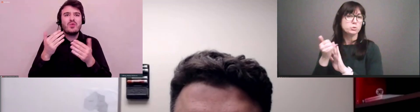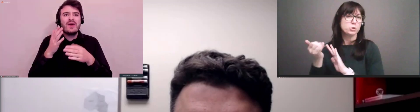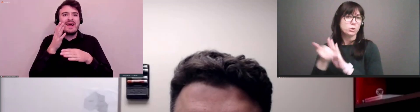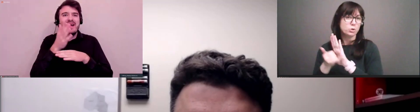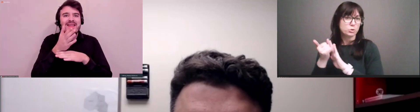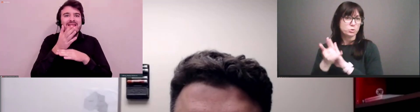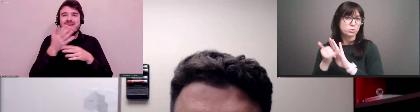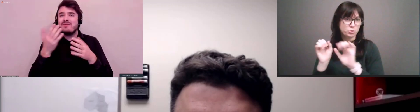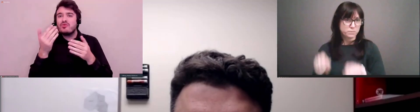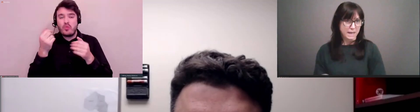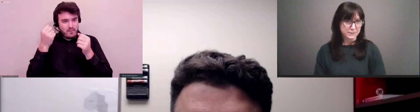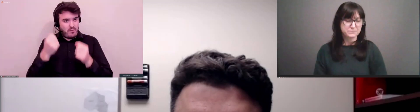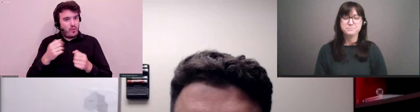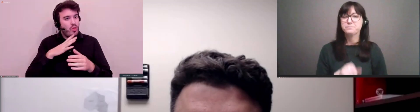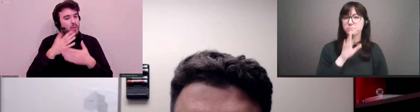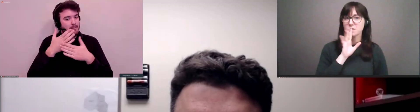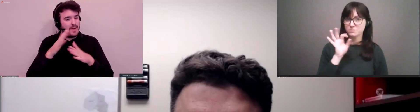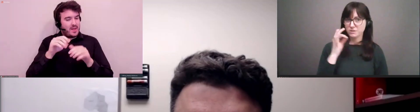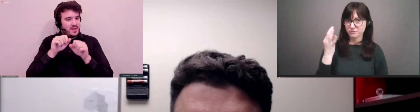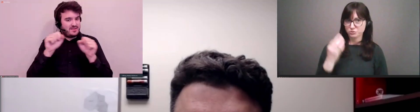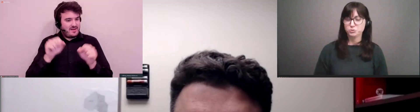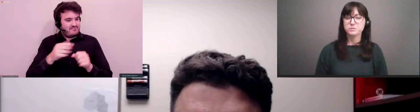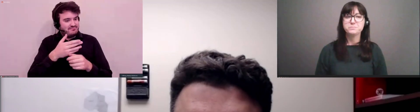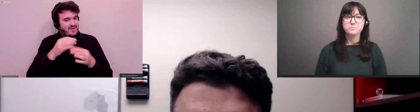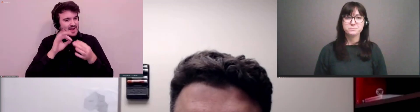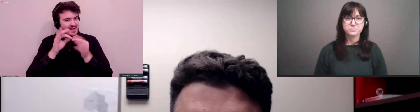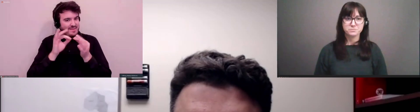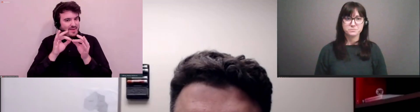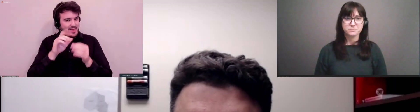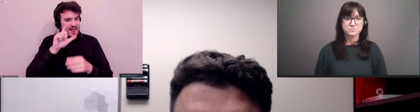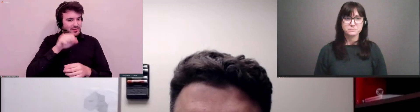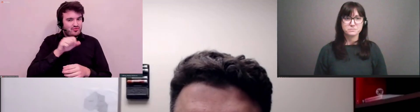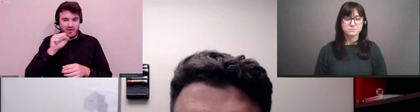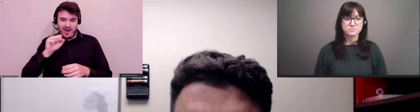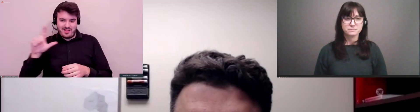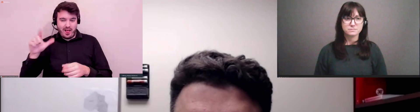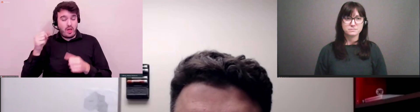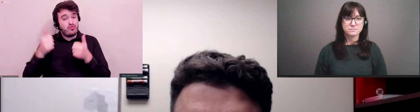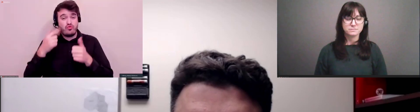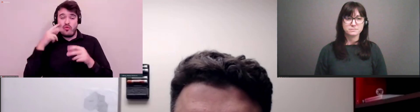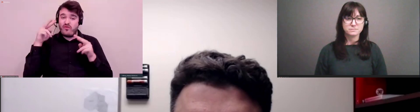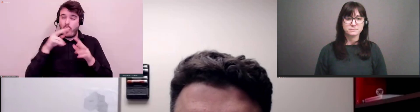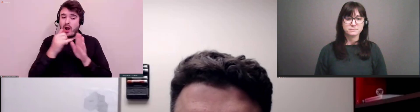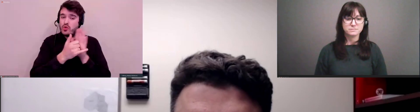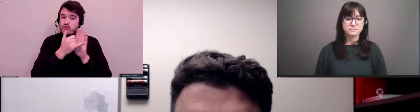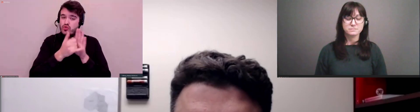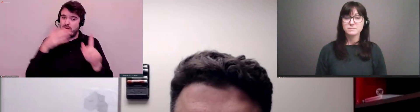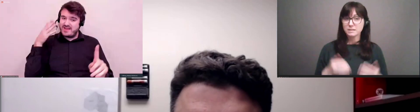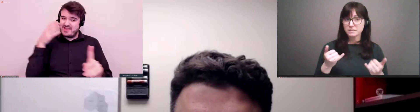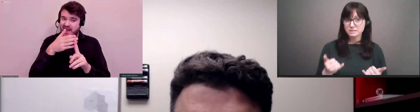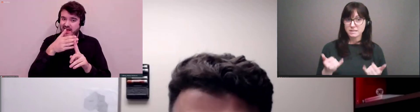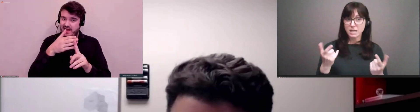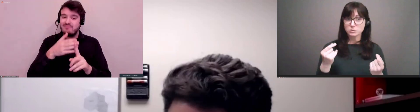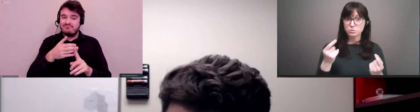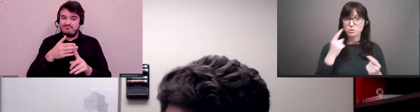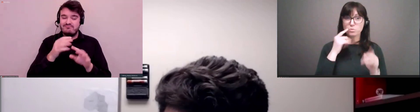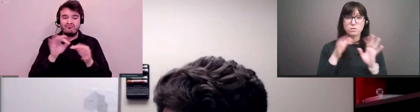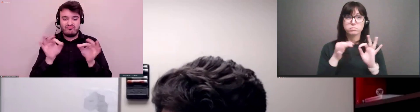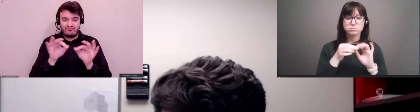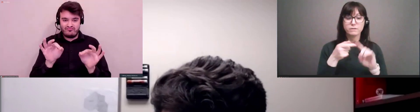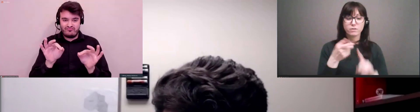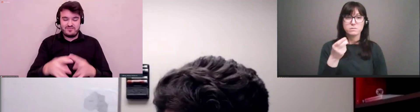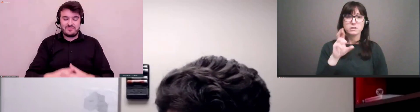peuvent avoir recours aux interprètes ou suivre la diffusion en direct sur YouTube. Today, we'll be hearing remarks from Dr.